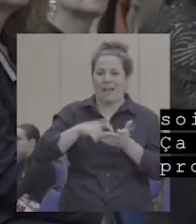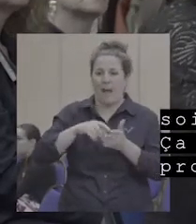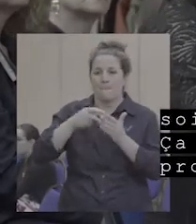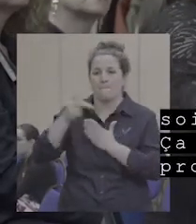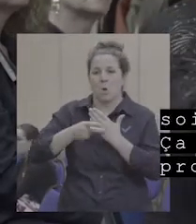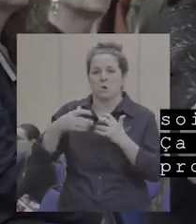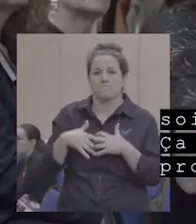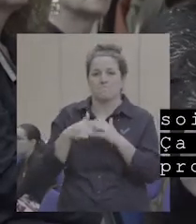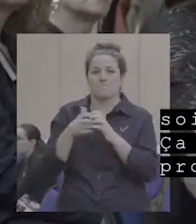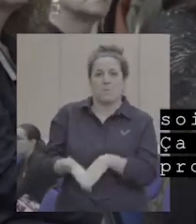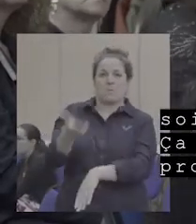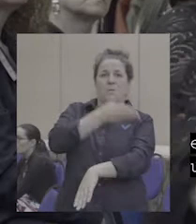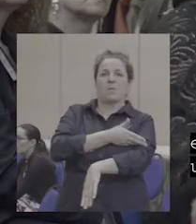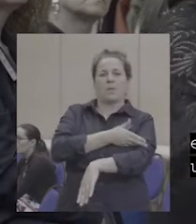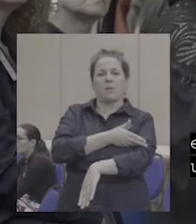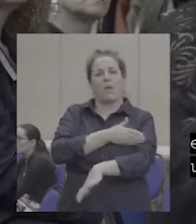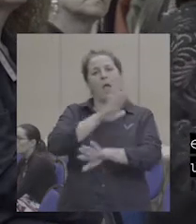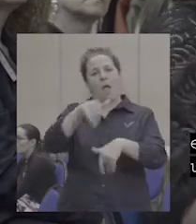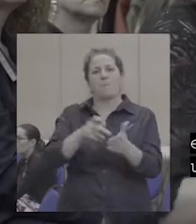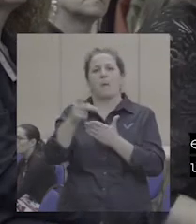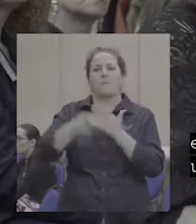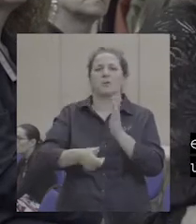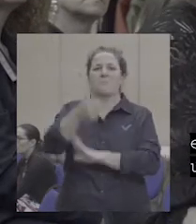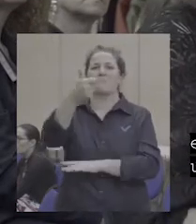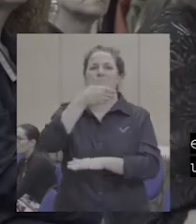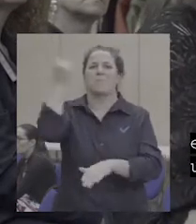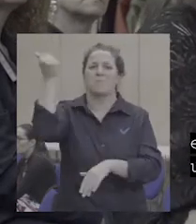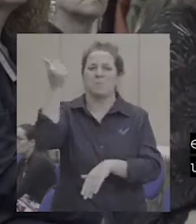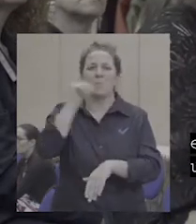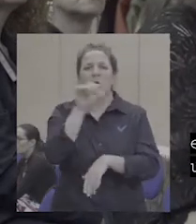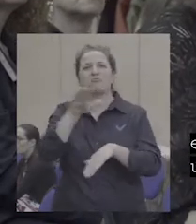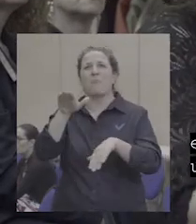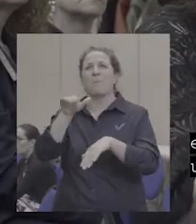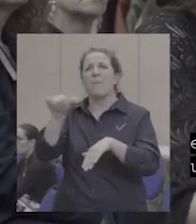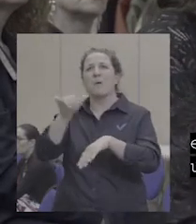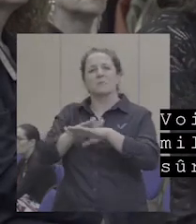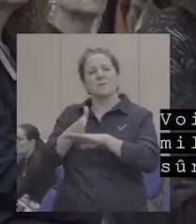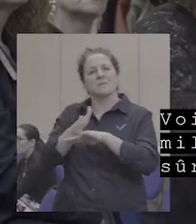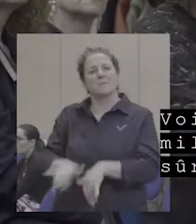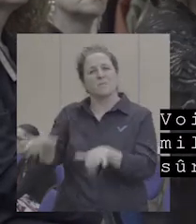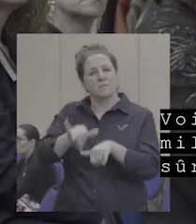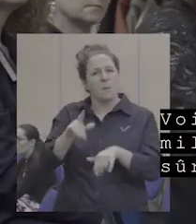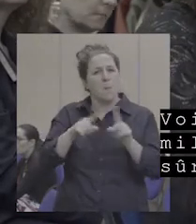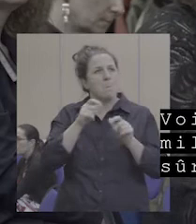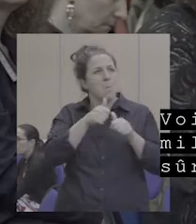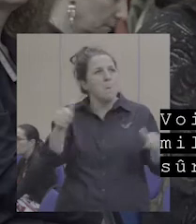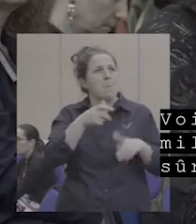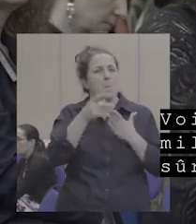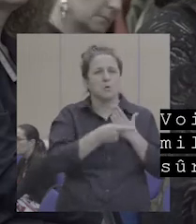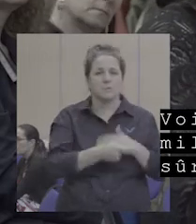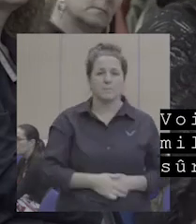début du projet. Ça aide à faire des meilleurs projet globalement et pas juste en accessibilité universelle. Voilà. Puis là, on parle du